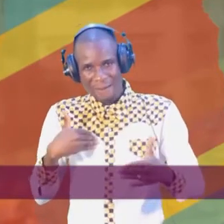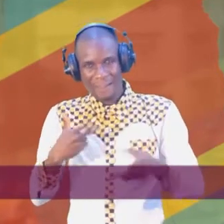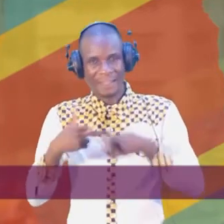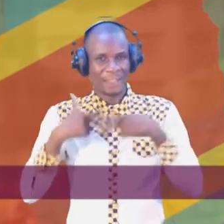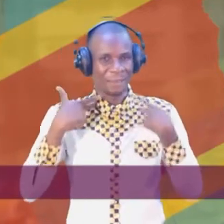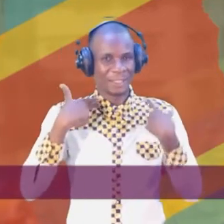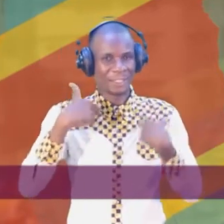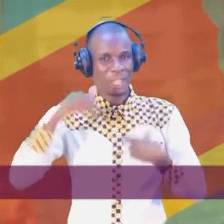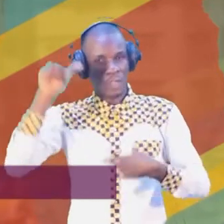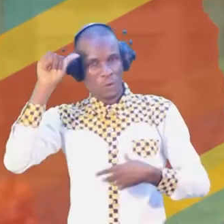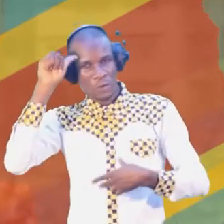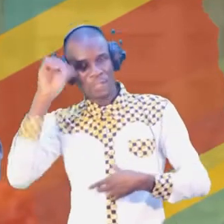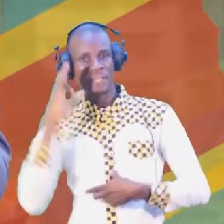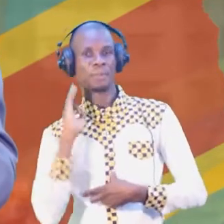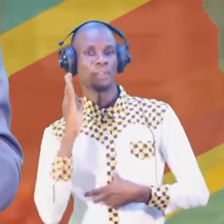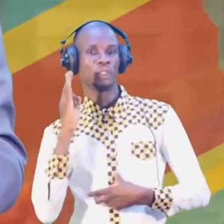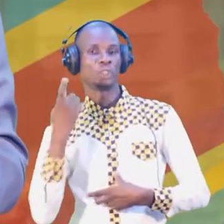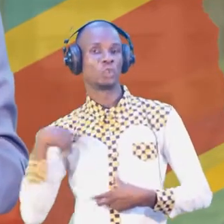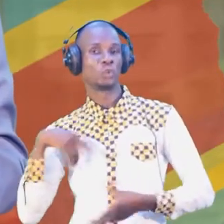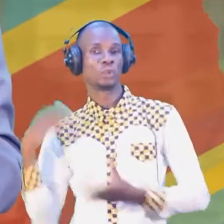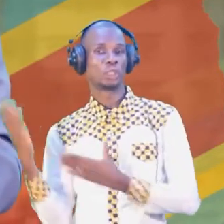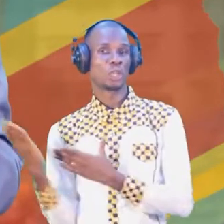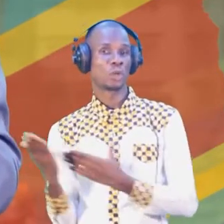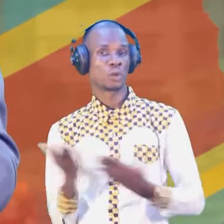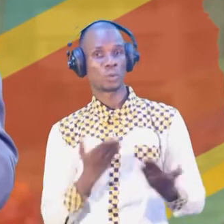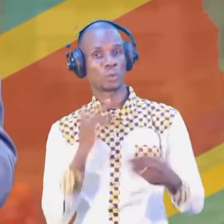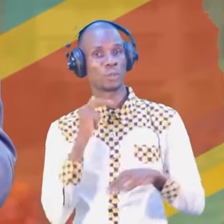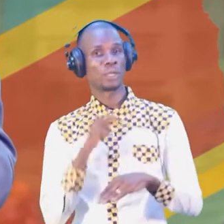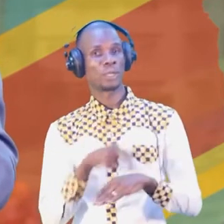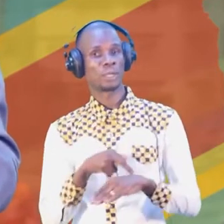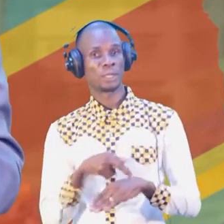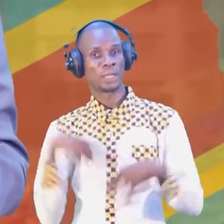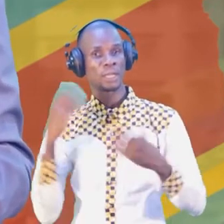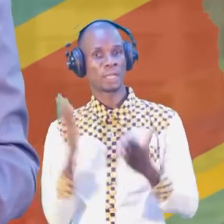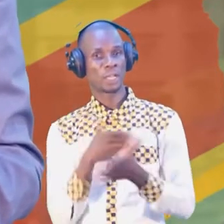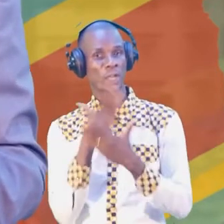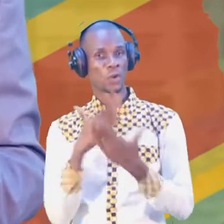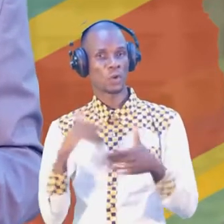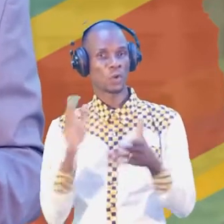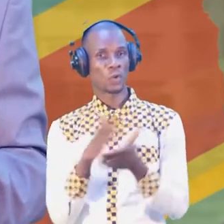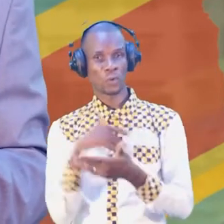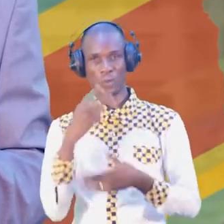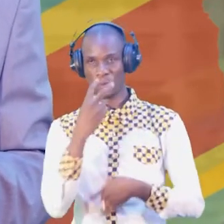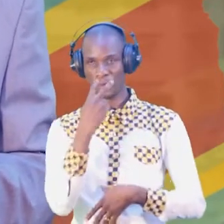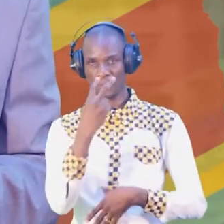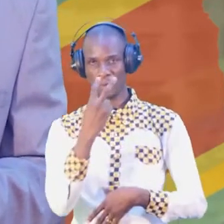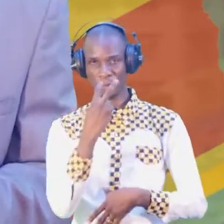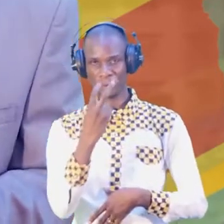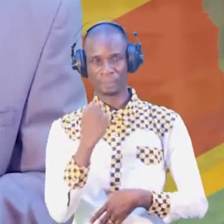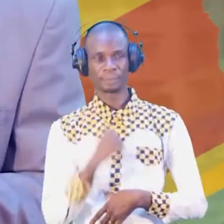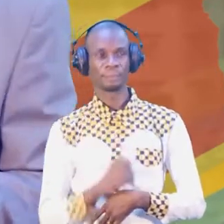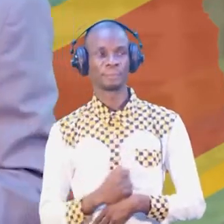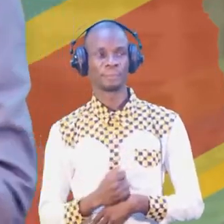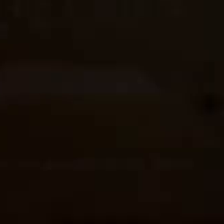sikawa ya mbwete mobateli mpate azwa liloba totiki esika epai ya lisanga bayembi mpo ete